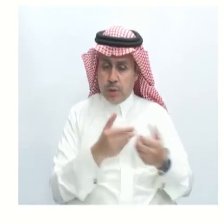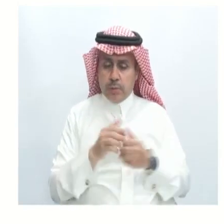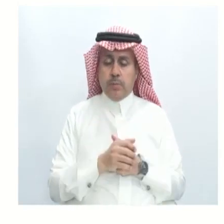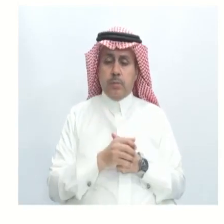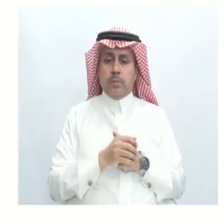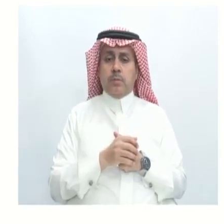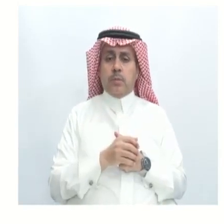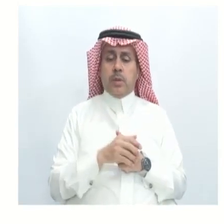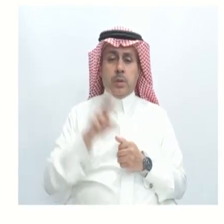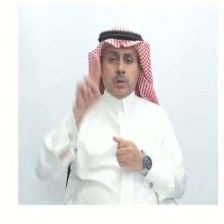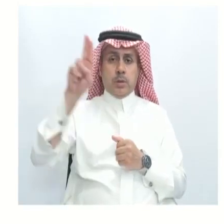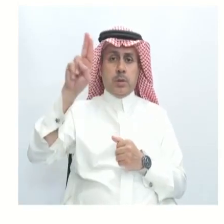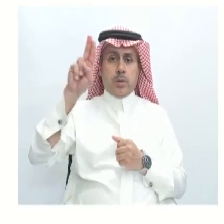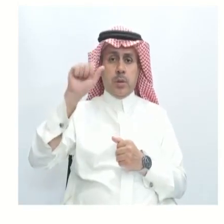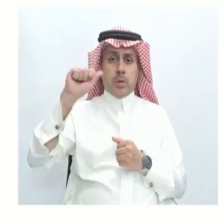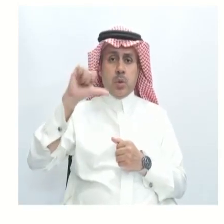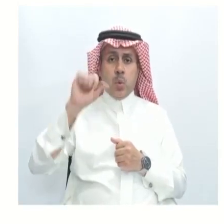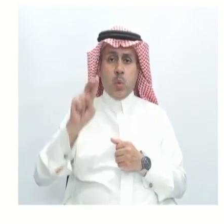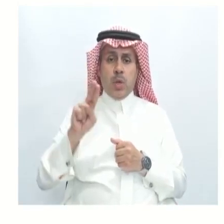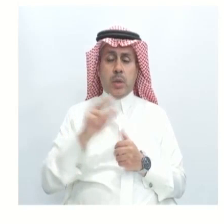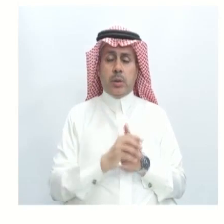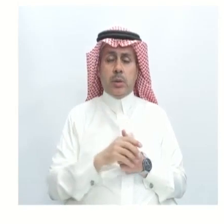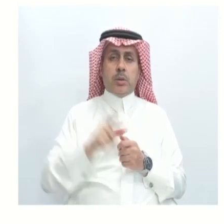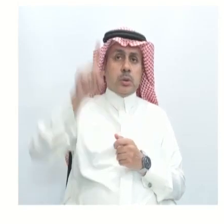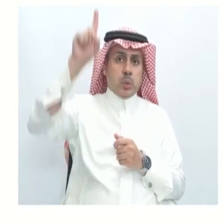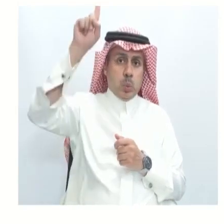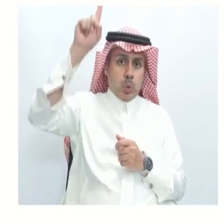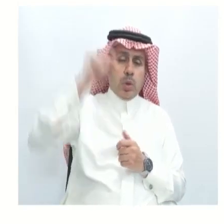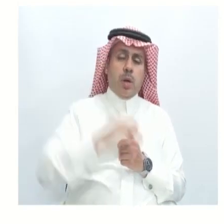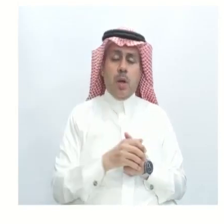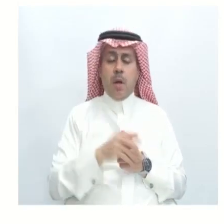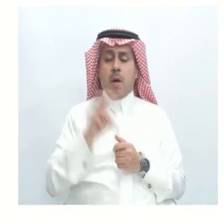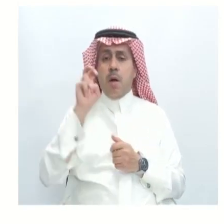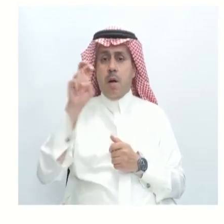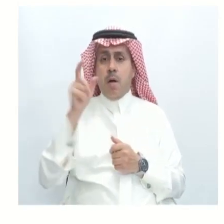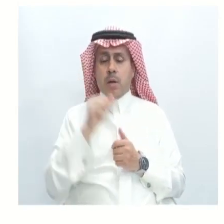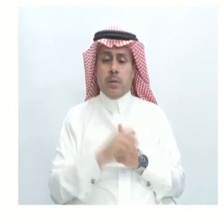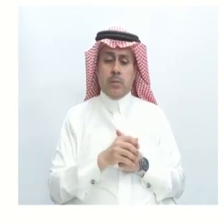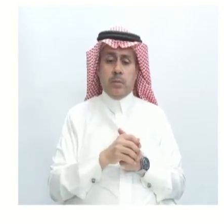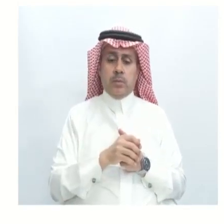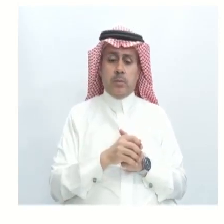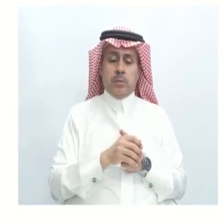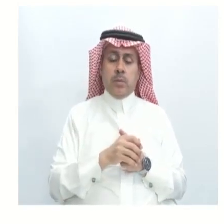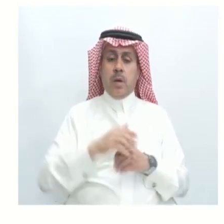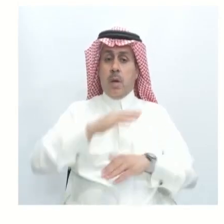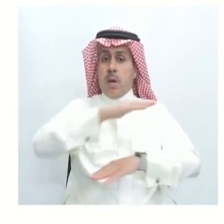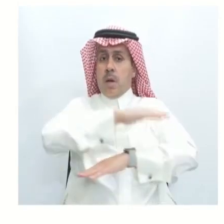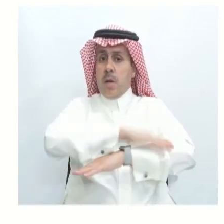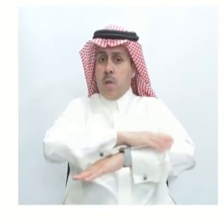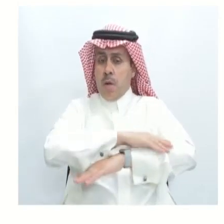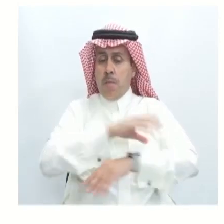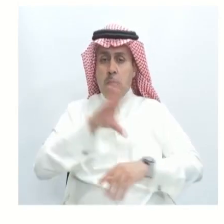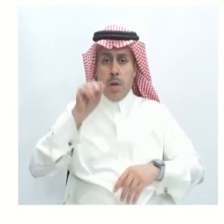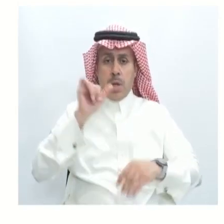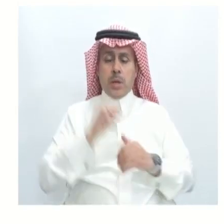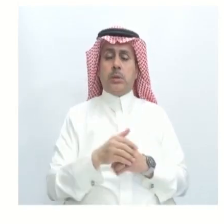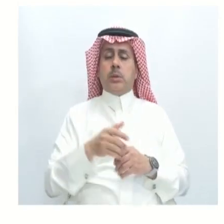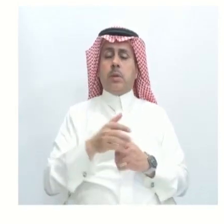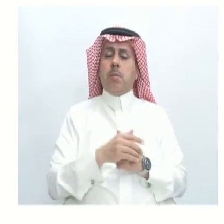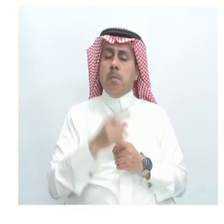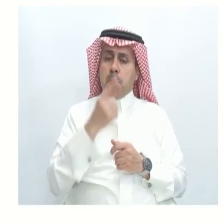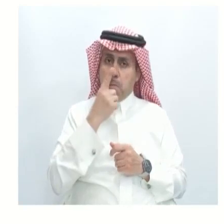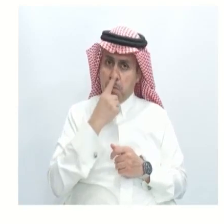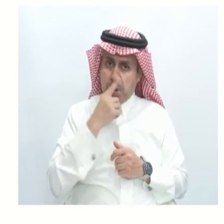والتصويت على قراراتها اذا هذه البطاقه التعريفيه بنظام هيئه البيعه وذكرنا ان هذه